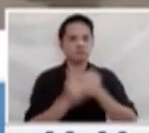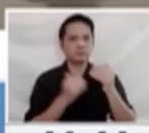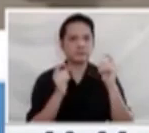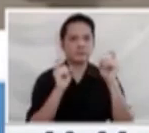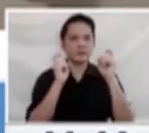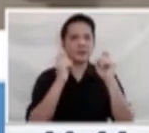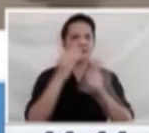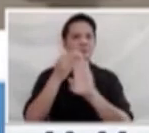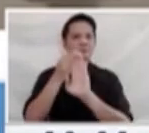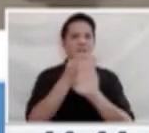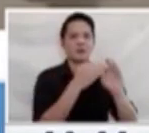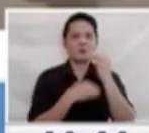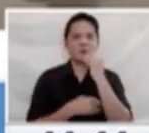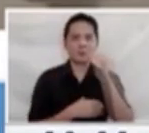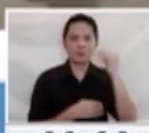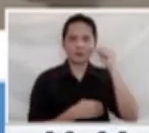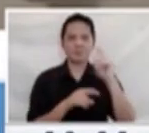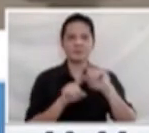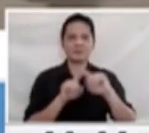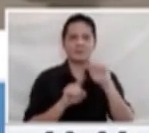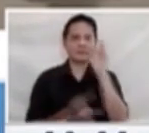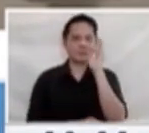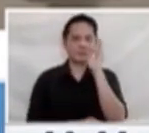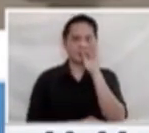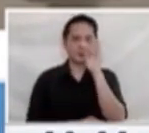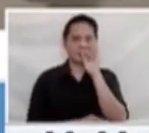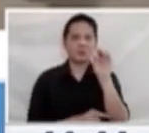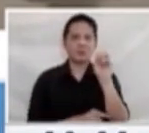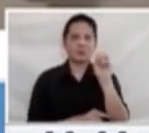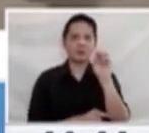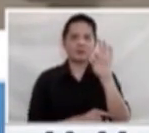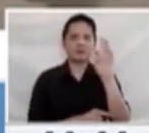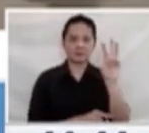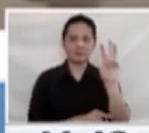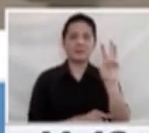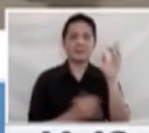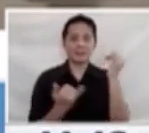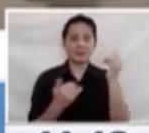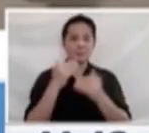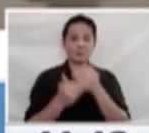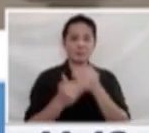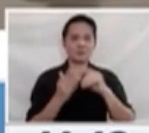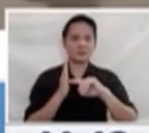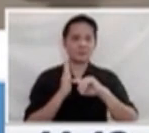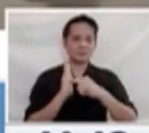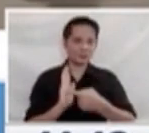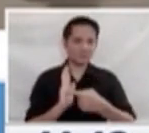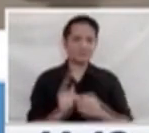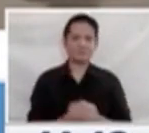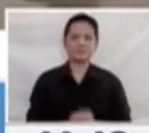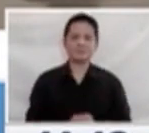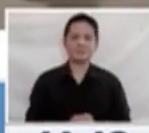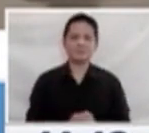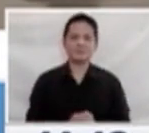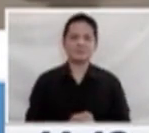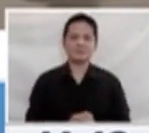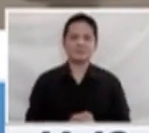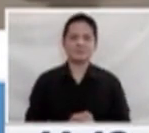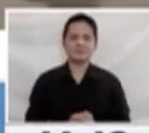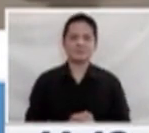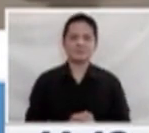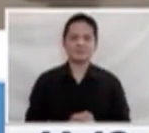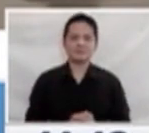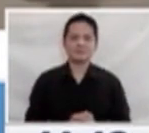probinsya mag-quarantine at doon na po sila magpapa-PCR test. Now, yung mga wala pong kopya ng